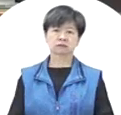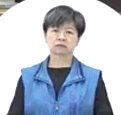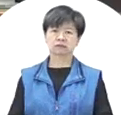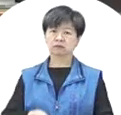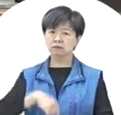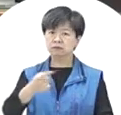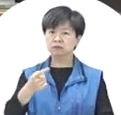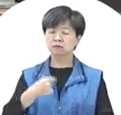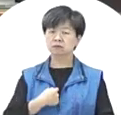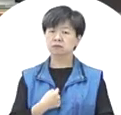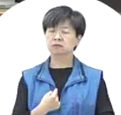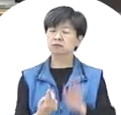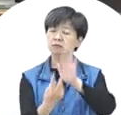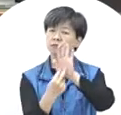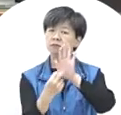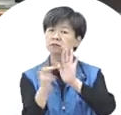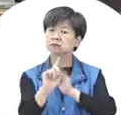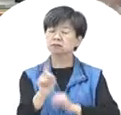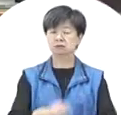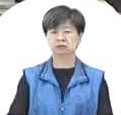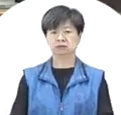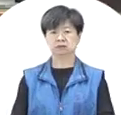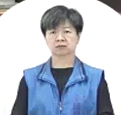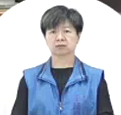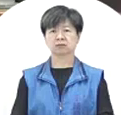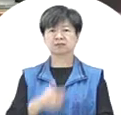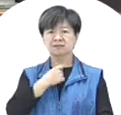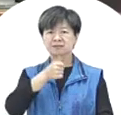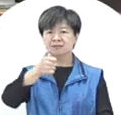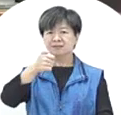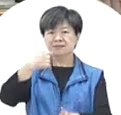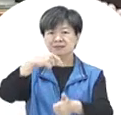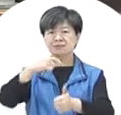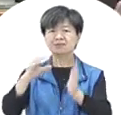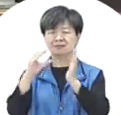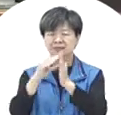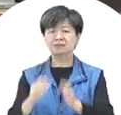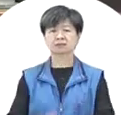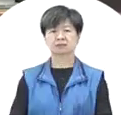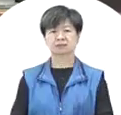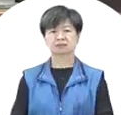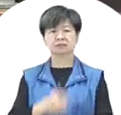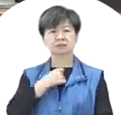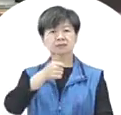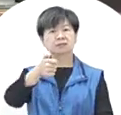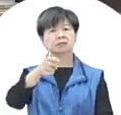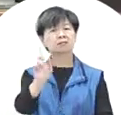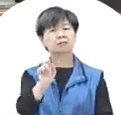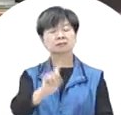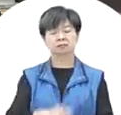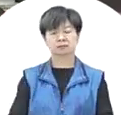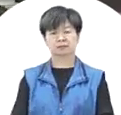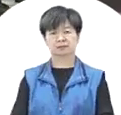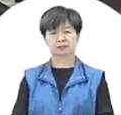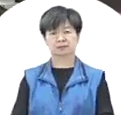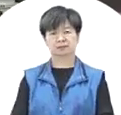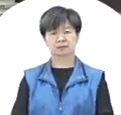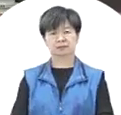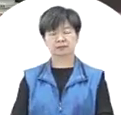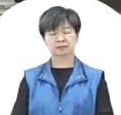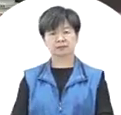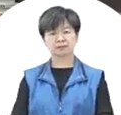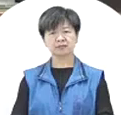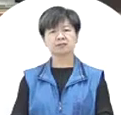什么，我是要谢谢教育局。我要谢谢教育局什么？我对他们表示感